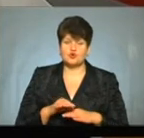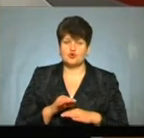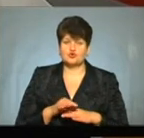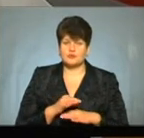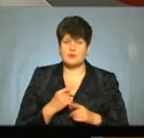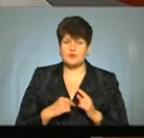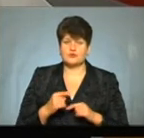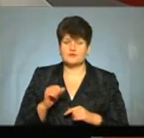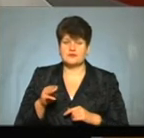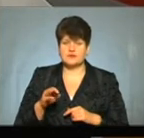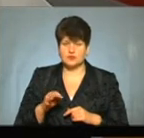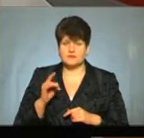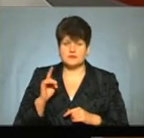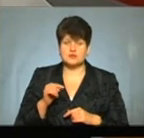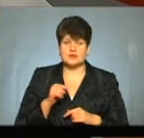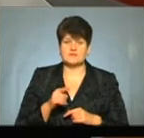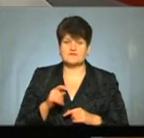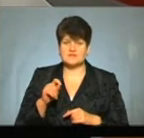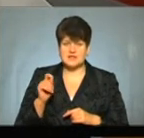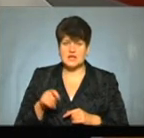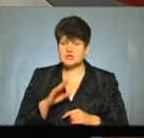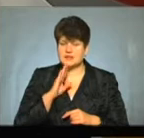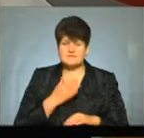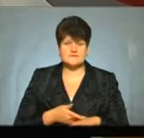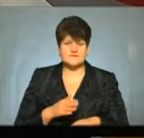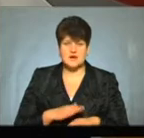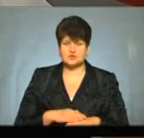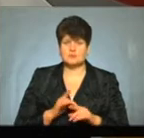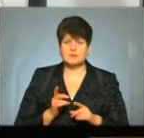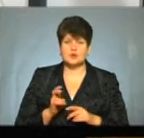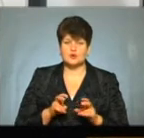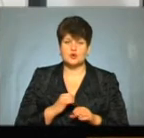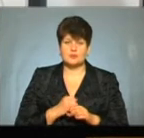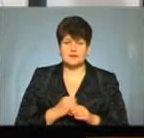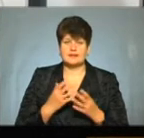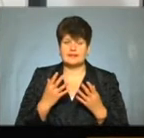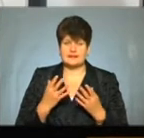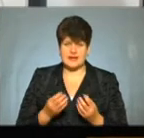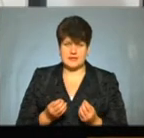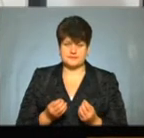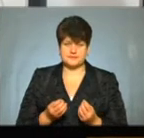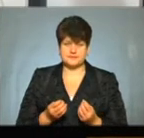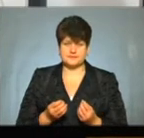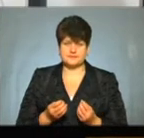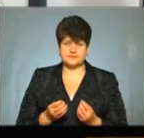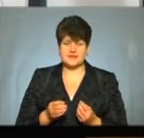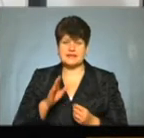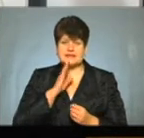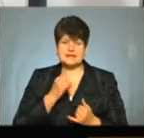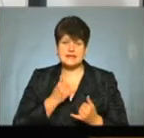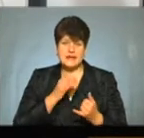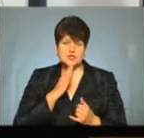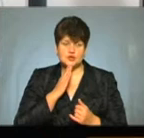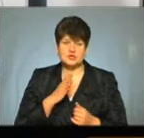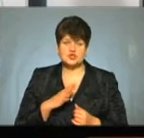знаємо, що йде війна. Жінкам дуже тяжко, ми навіть приходили, робили спеціальний такий день, як для жінок, які чекають чоловіків